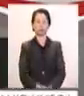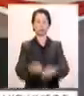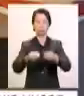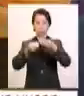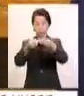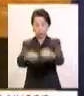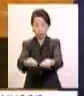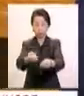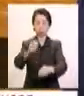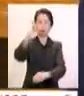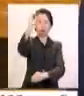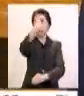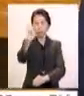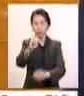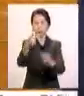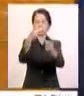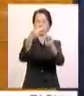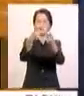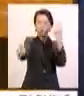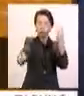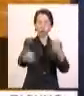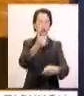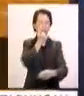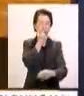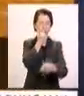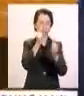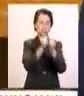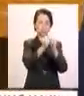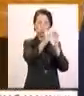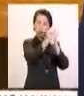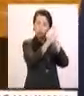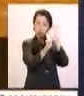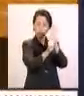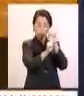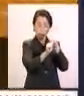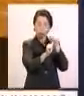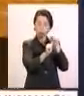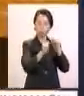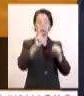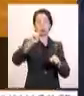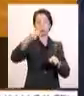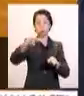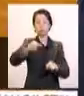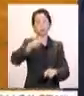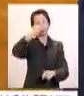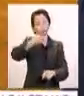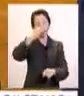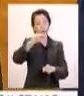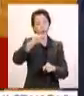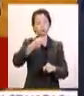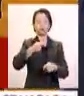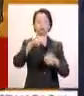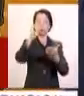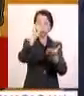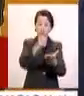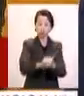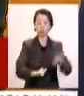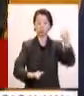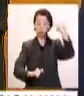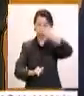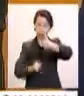Pemberian hibah itu bercanggah dengan Akta Tabung Haji yang menyebut perkara demikian,